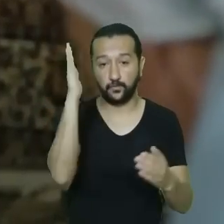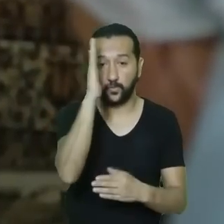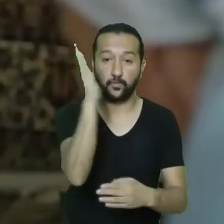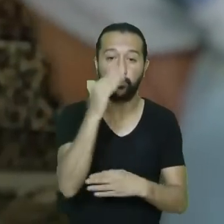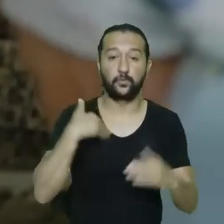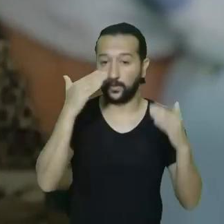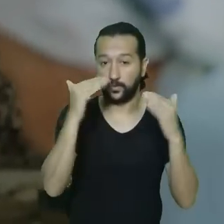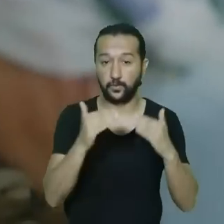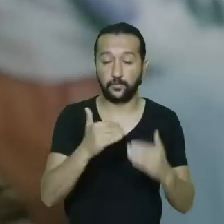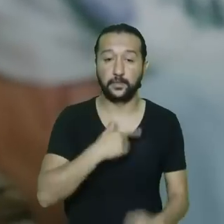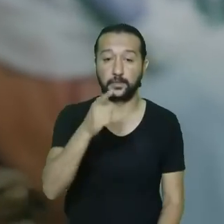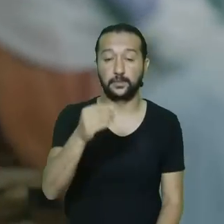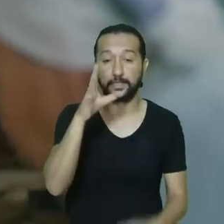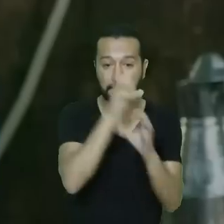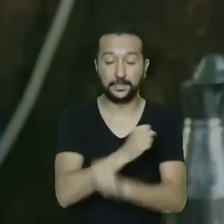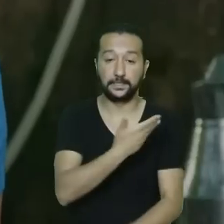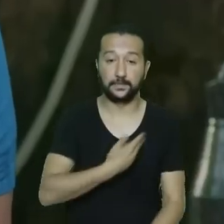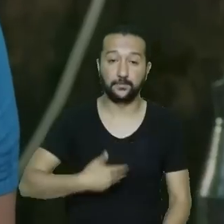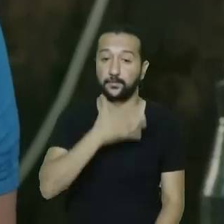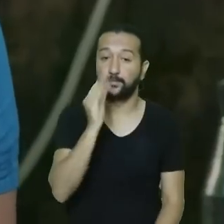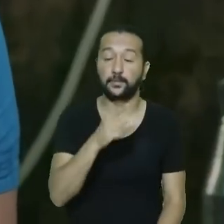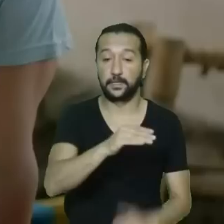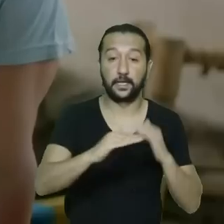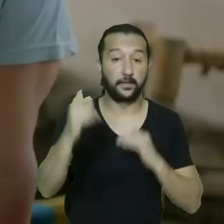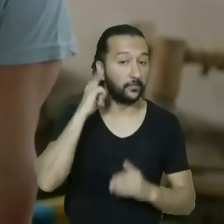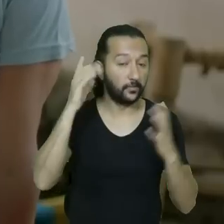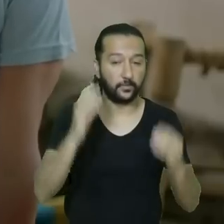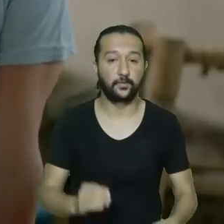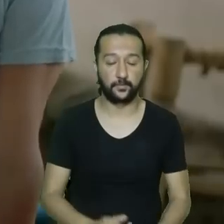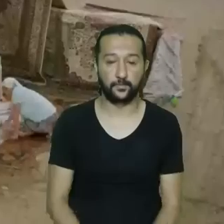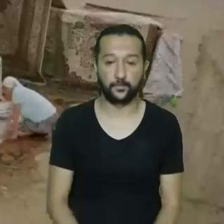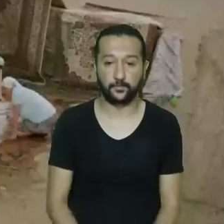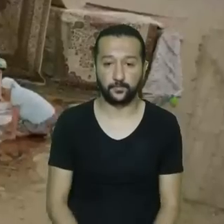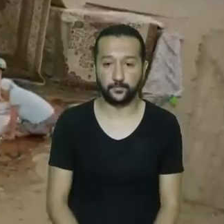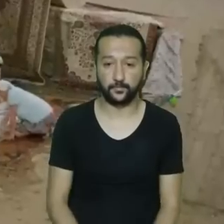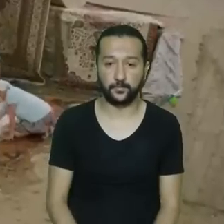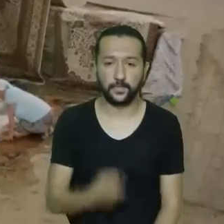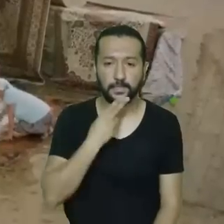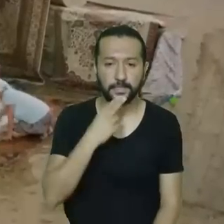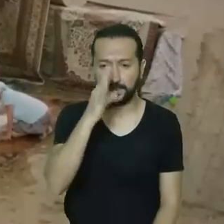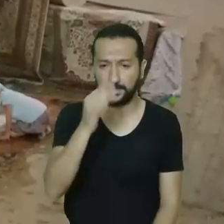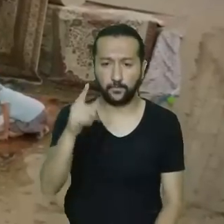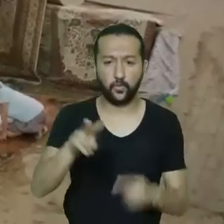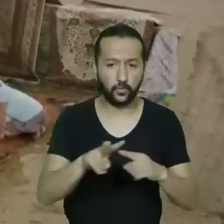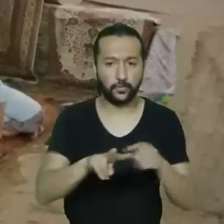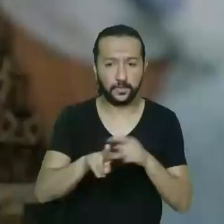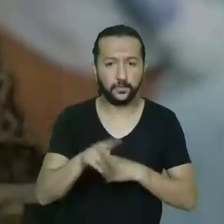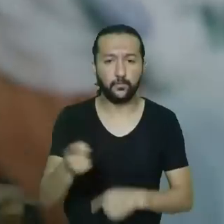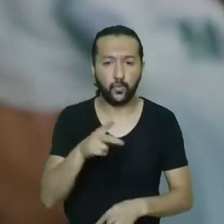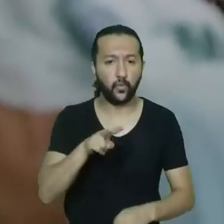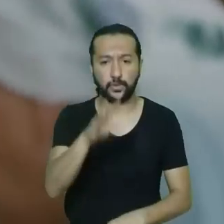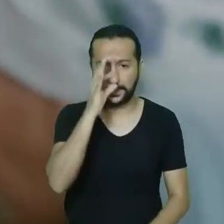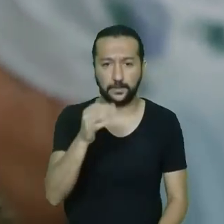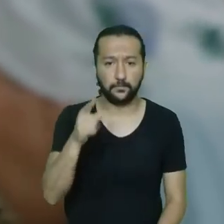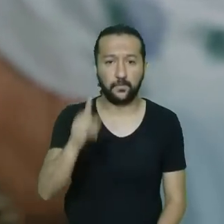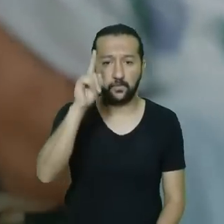boyuma uya. Ben sen gizli sevdim, bilmedim alem duya. Bahçede halı yıkıyorlar. Kız kim ki bu Kutup Yıldızı'yla motorlu yolcu